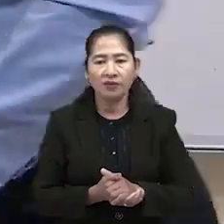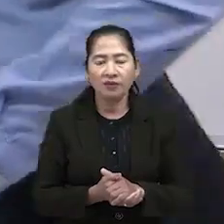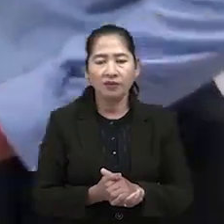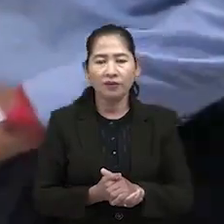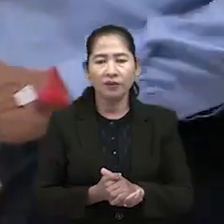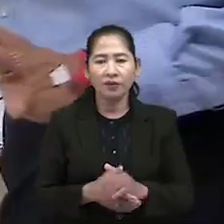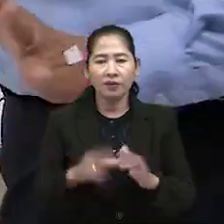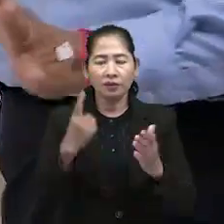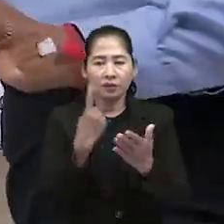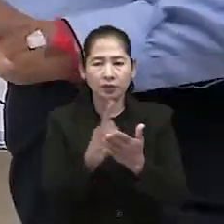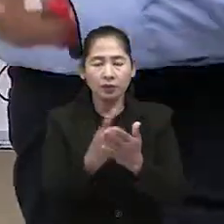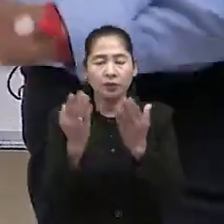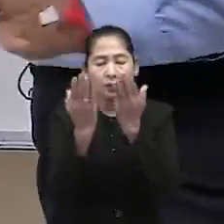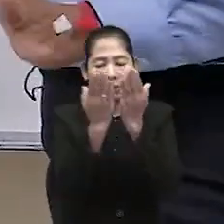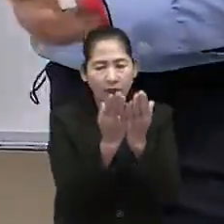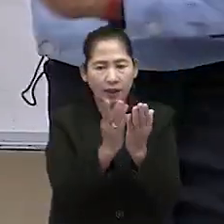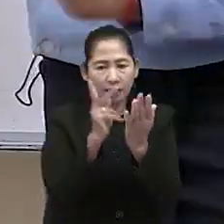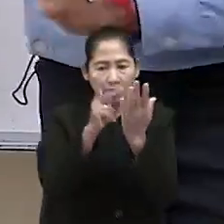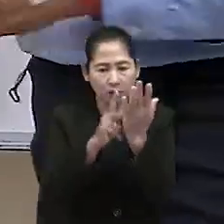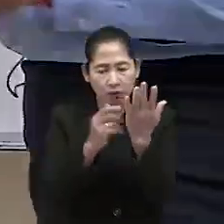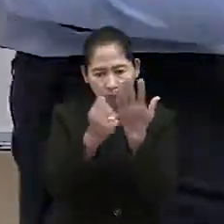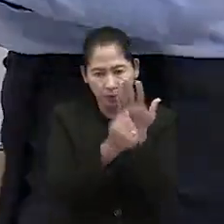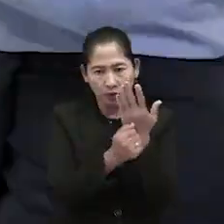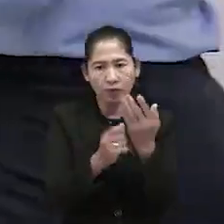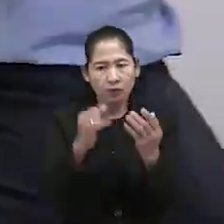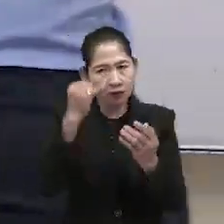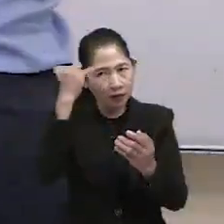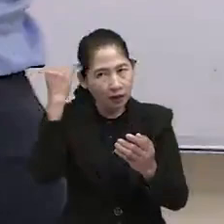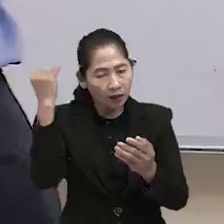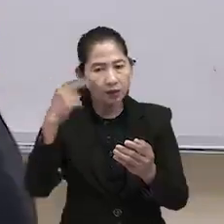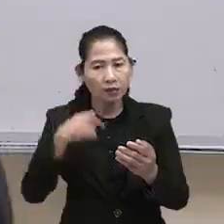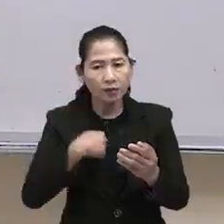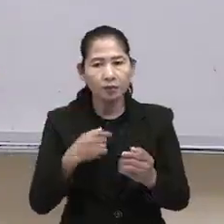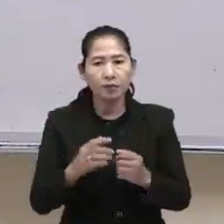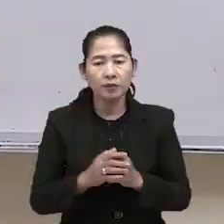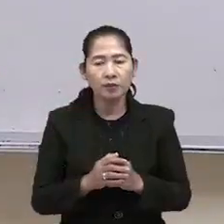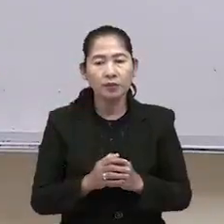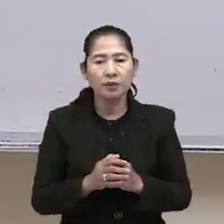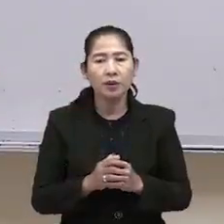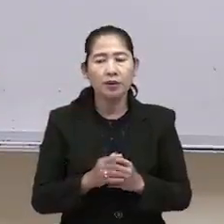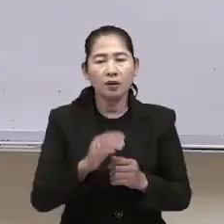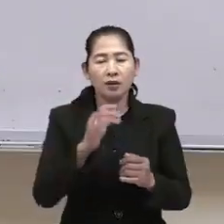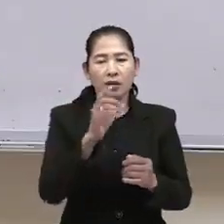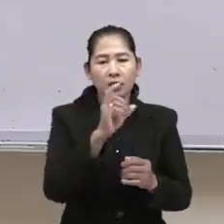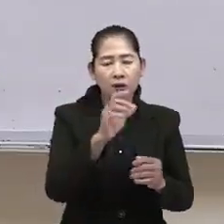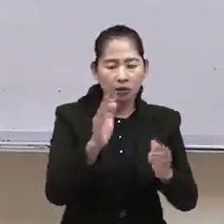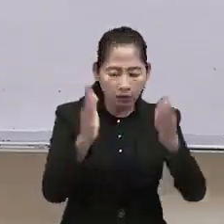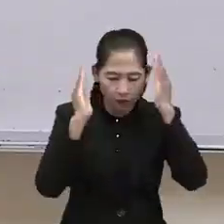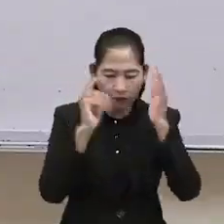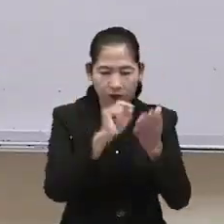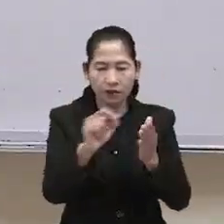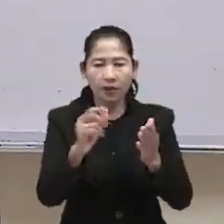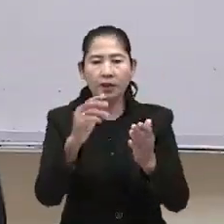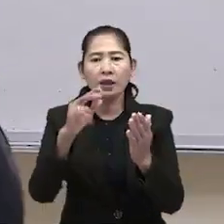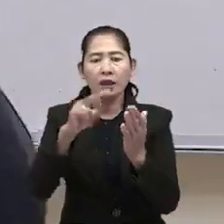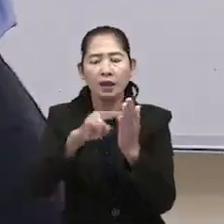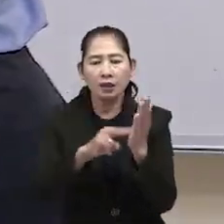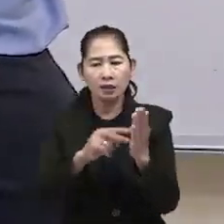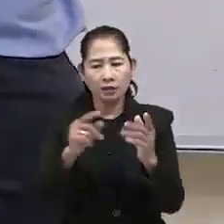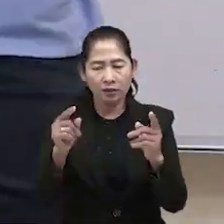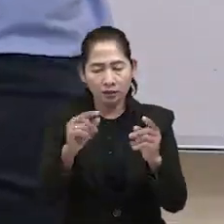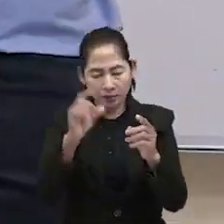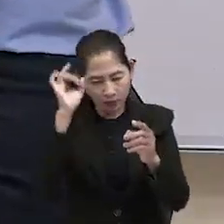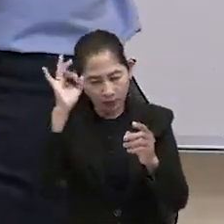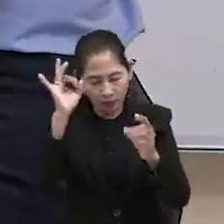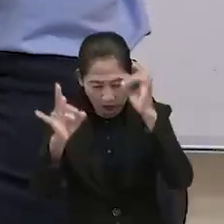សូមចូលរួមអានគម្រោងតែងសេចក្តីជាមួយអ្នកគ្រូចាថាកចសរសេរអត្ថបទខ្លីមួយពណ៌នាអំពីស